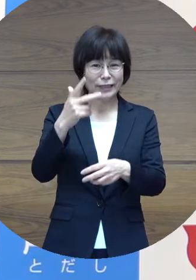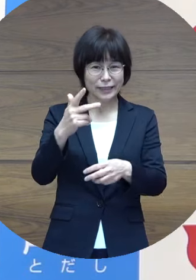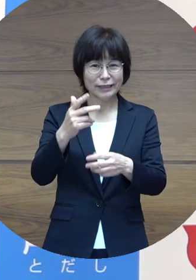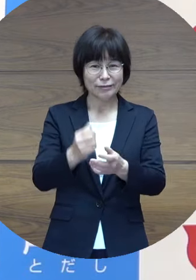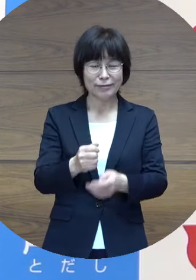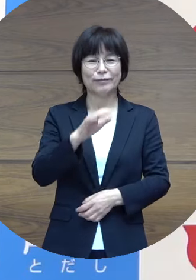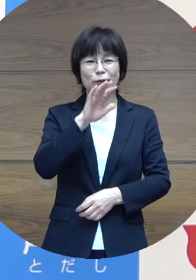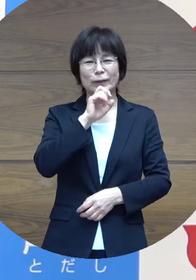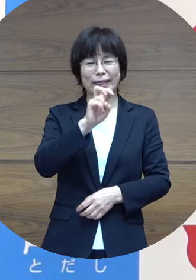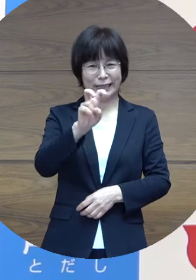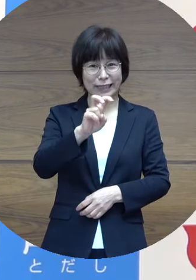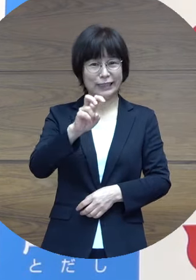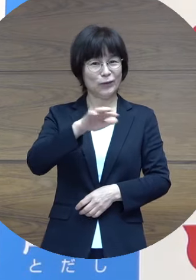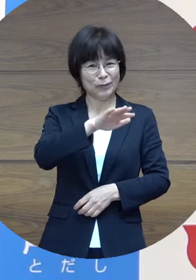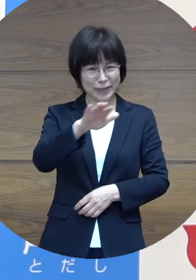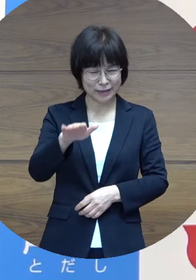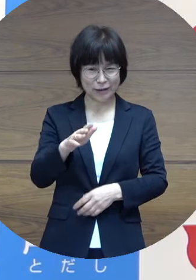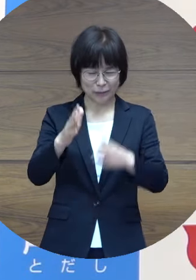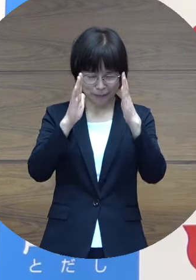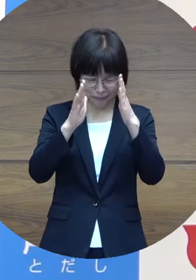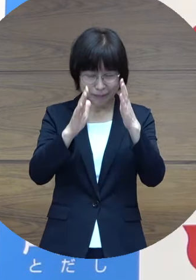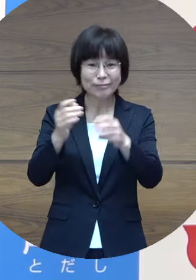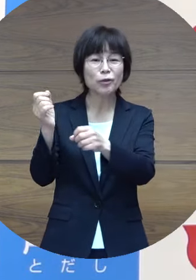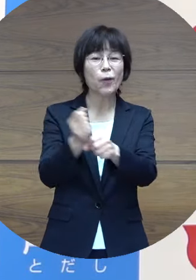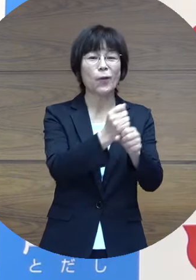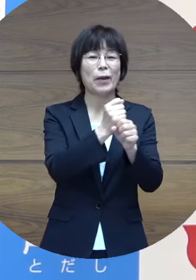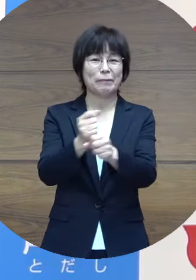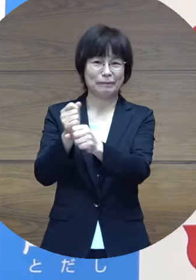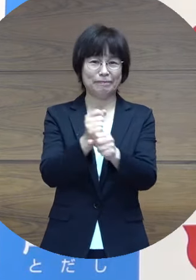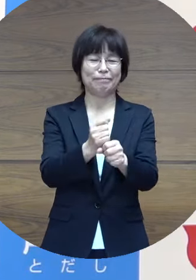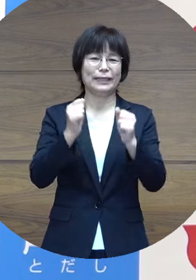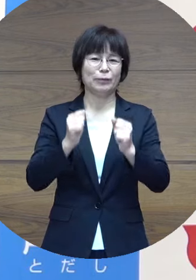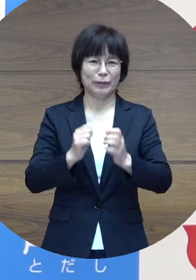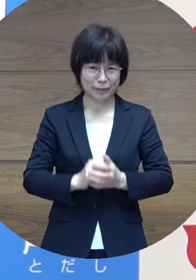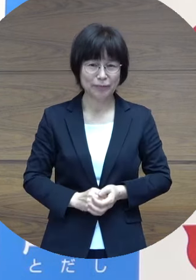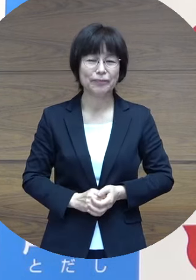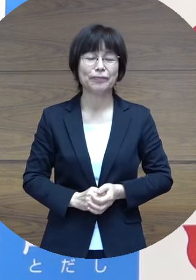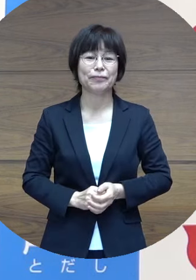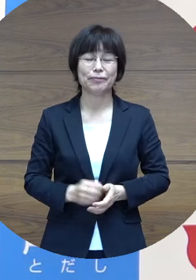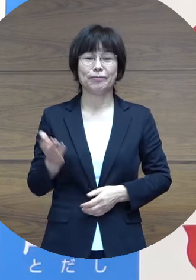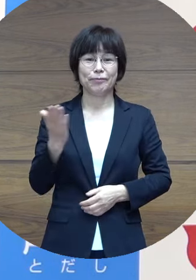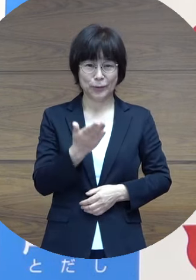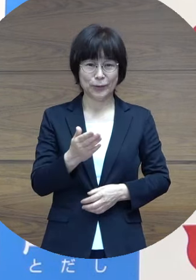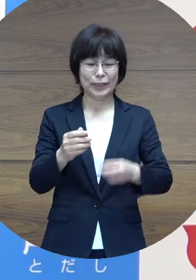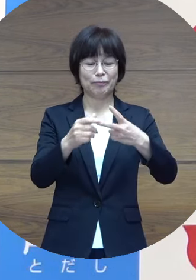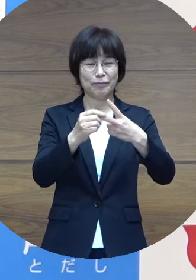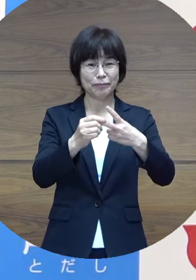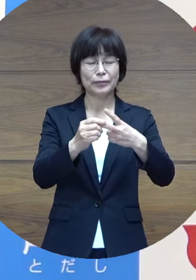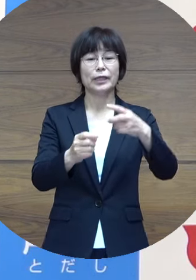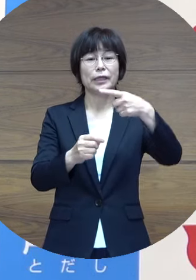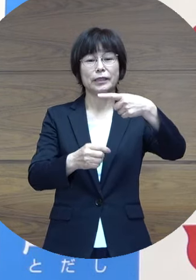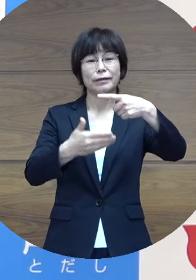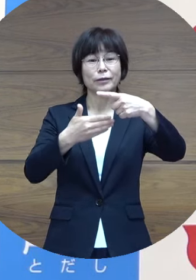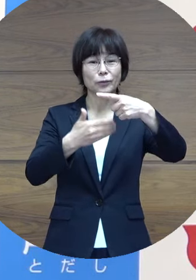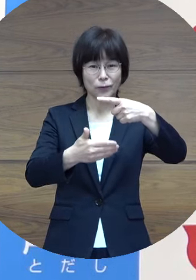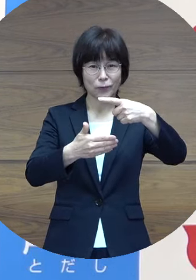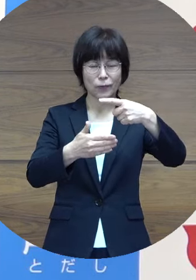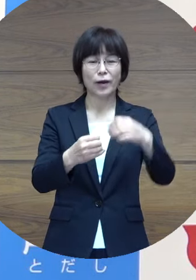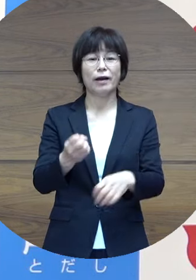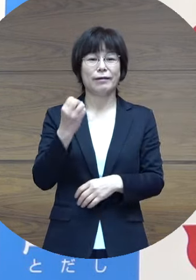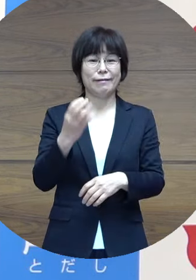の皆さんを全力で応援していきたいと思います。次に1月9日に令和